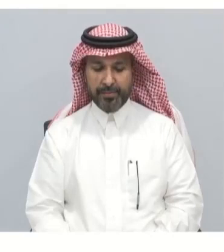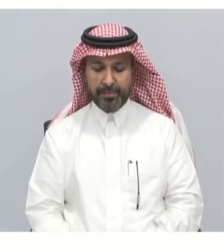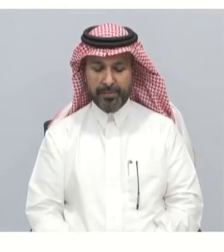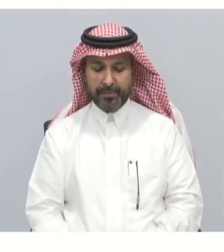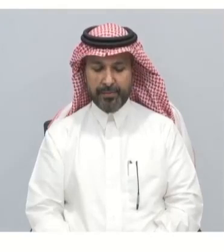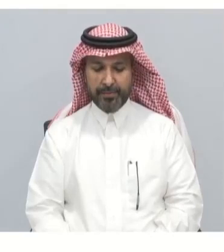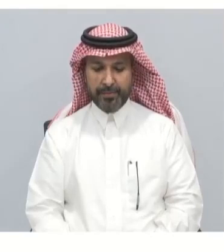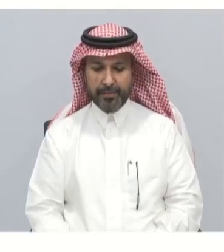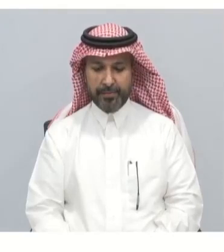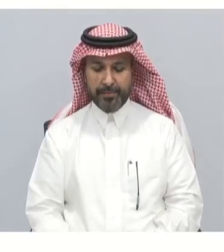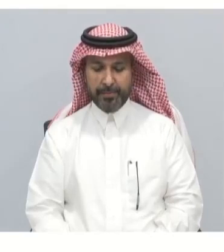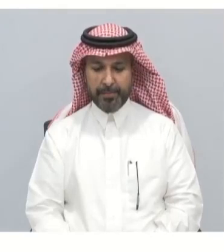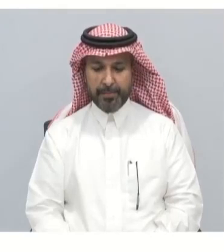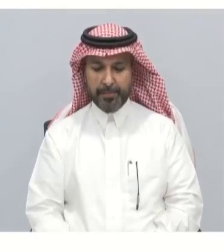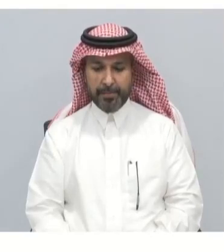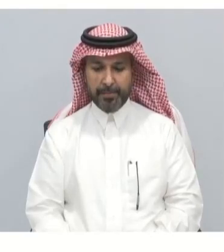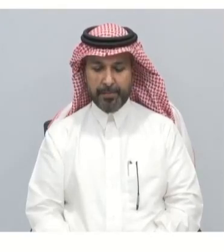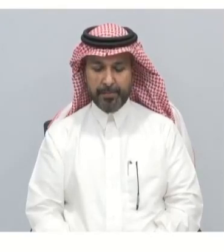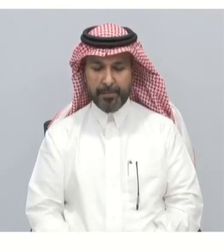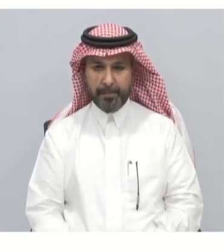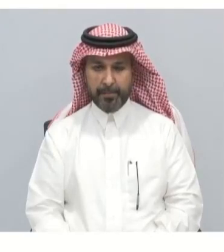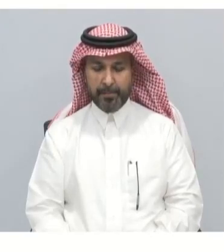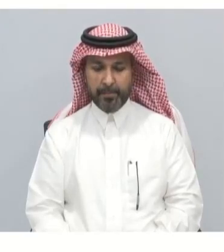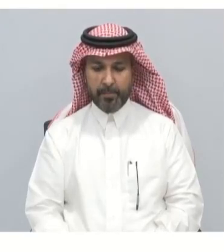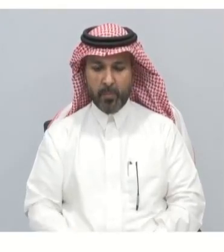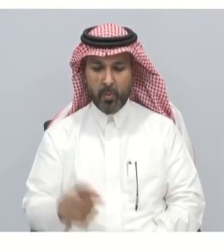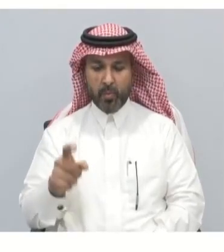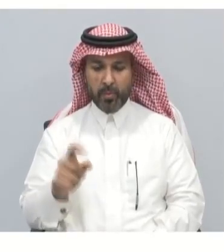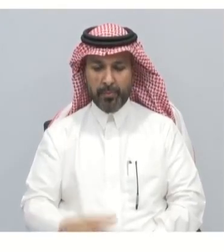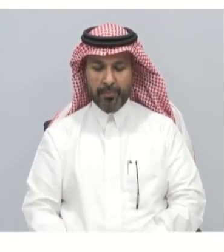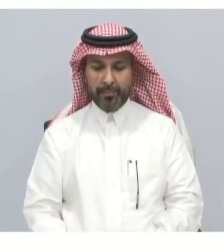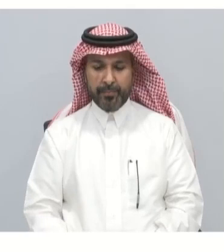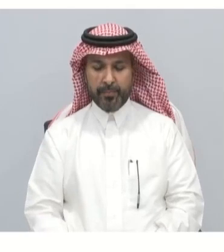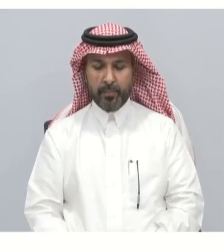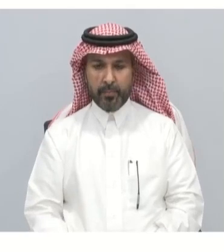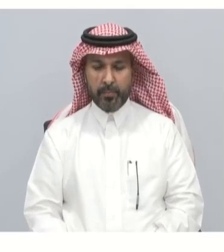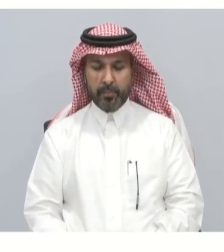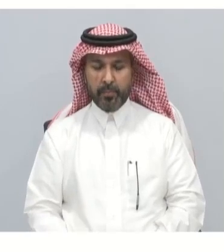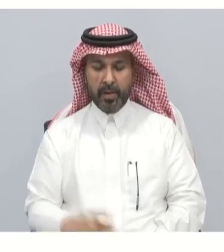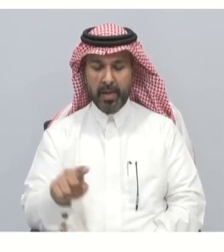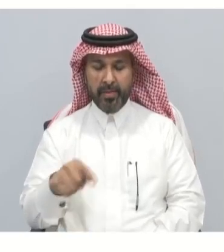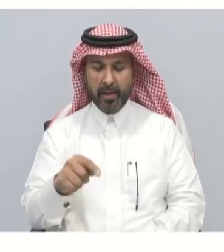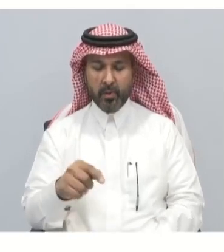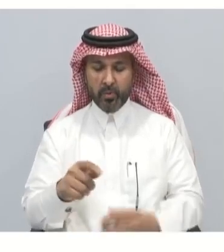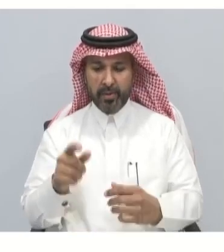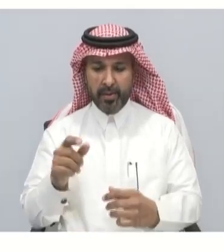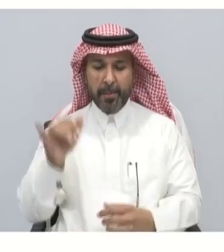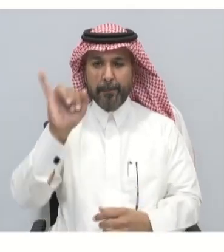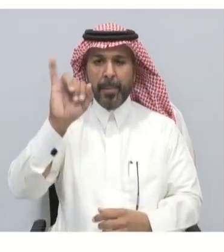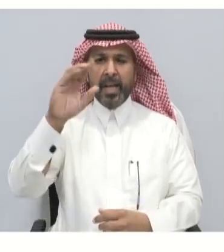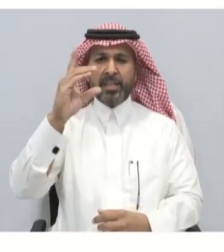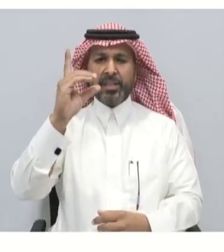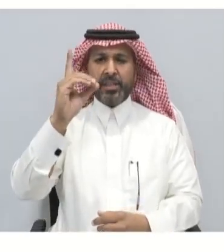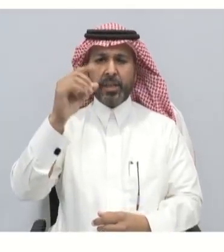توصلنا له ايضا لدينا هنا في مطعم يصف يصف معمل ط مطعم طاولات للاكل